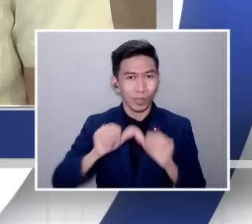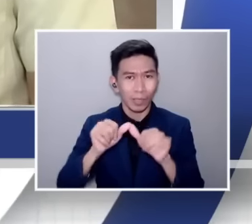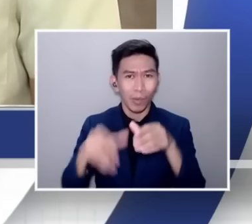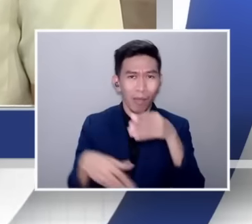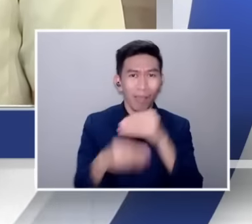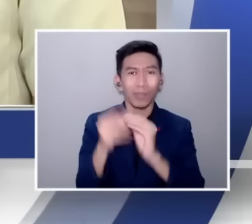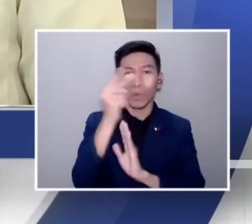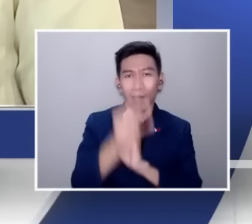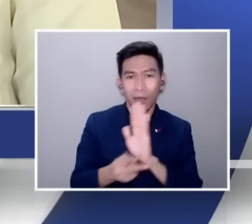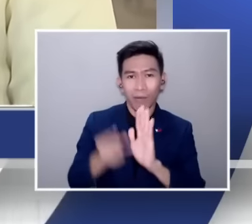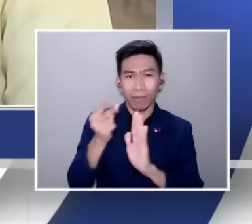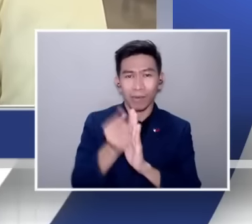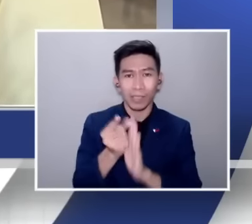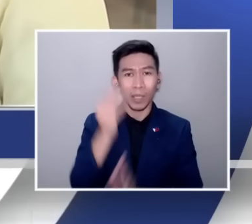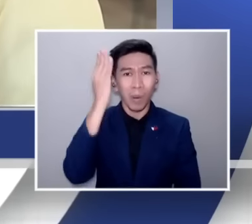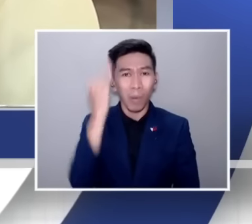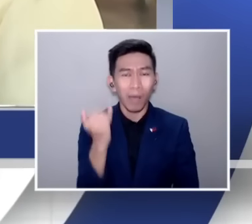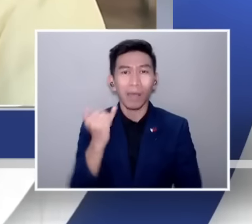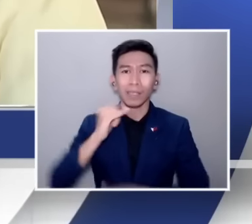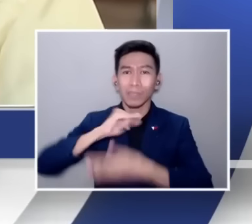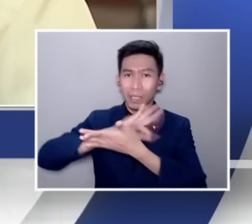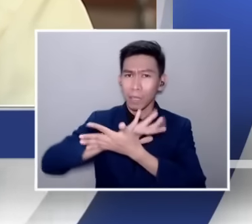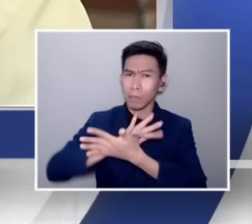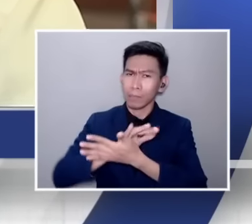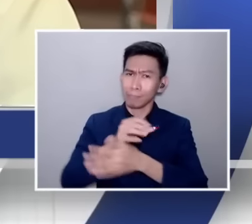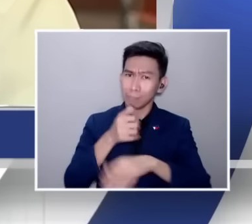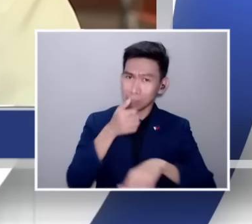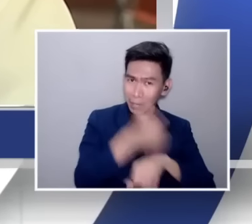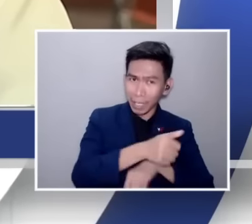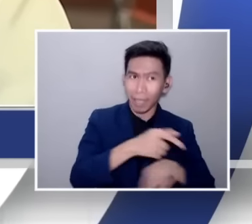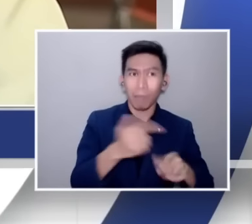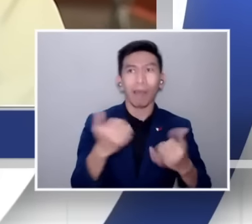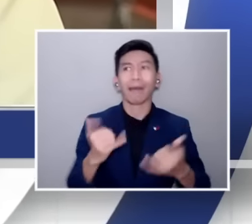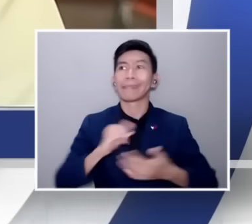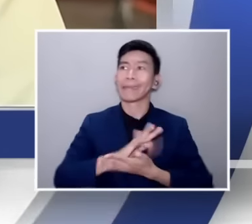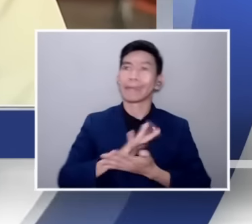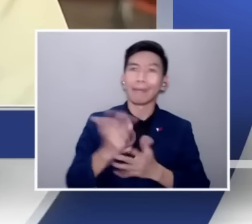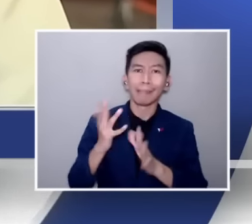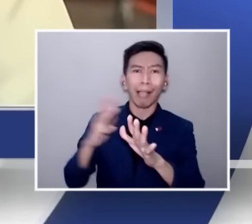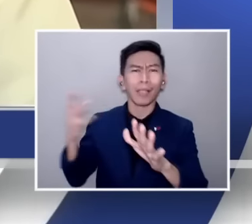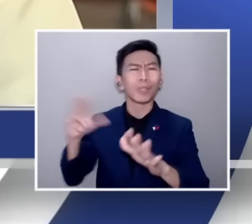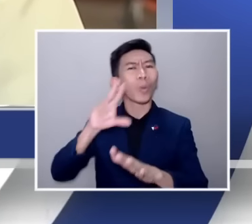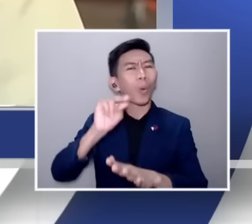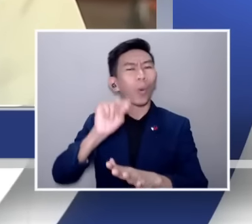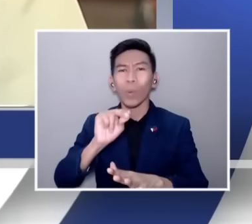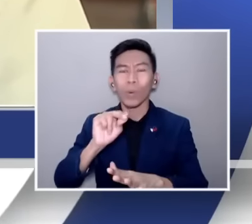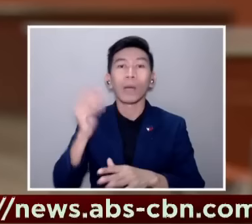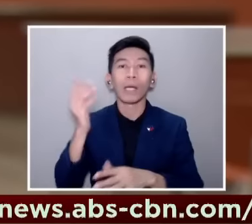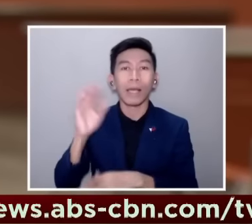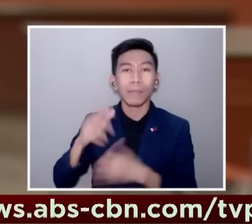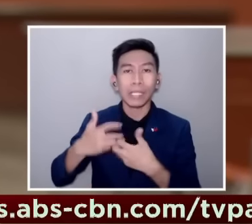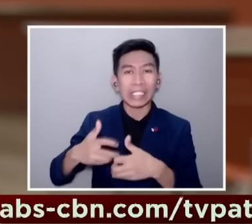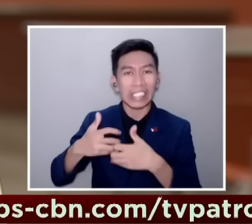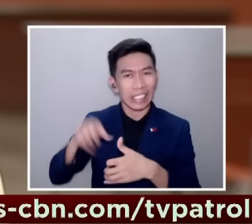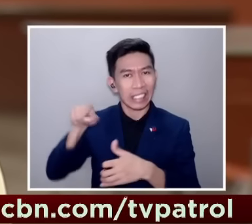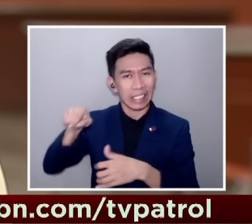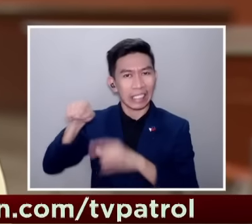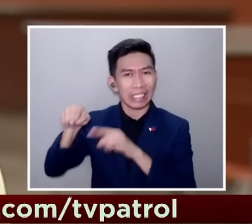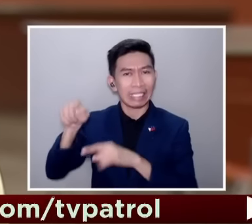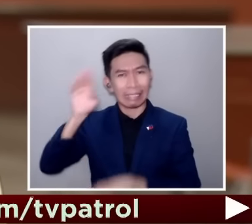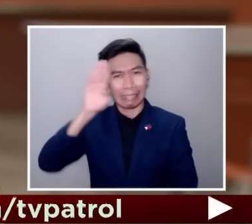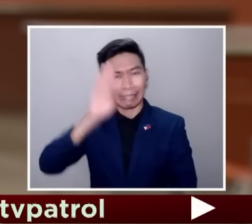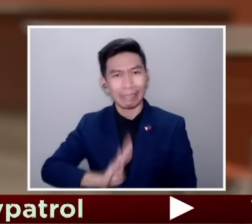hindi kasalanan ng pandemya kung bakit nagkaganito ang pila. Ang mga VCM machine po,